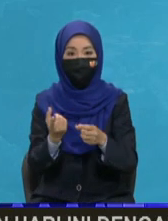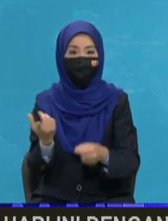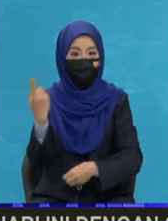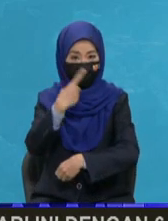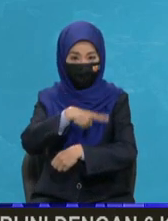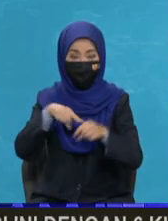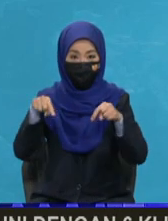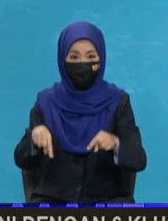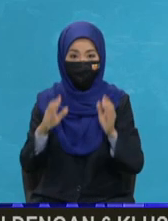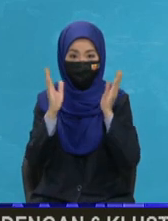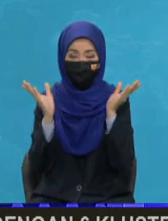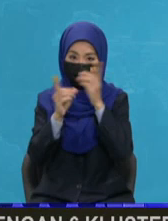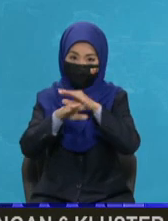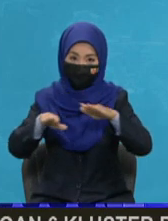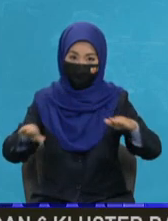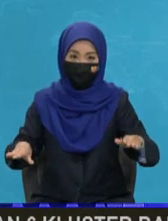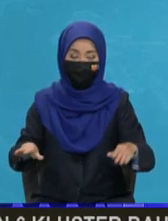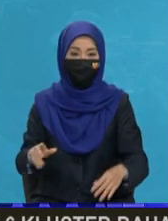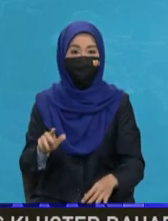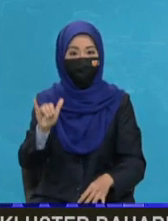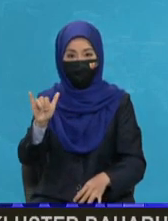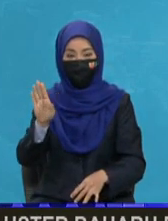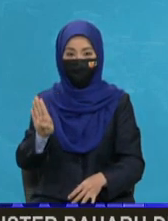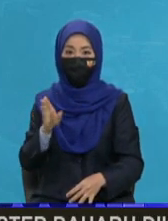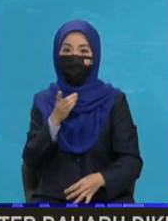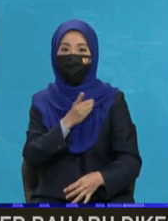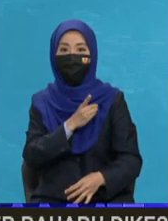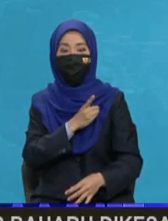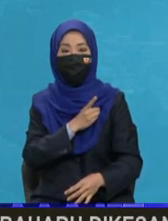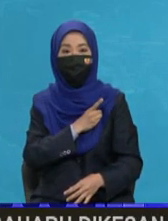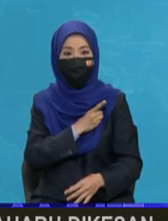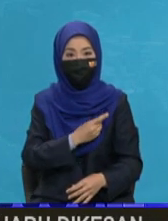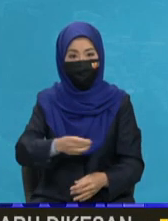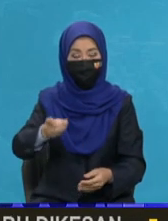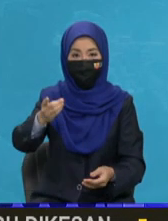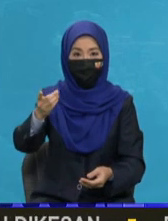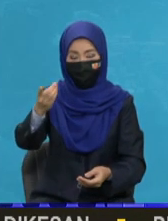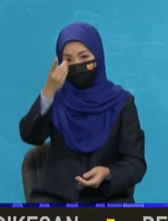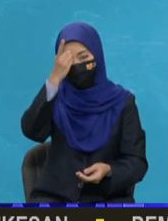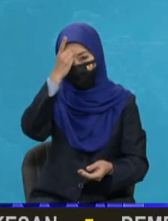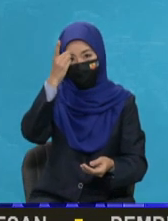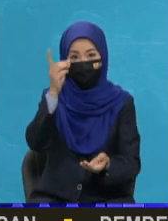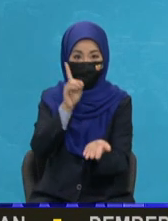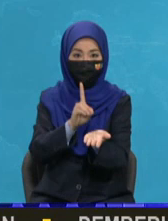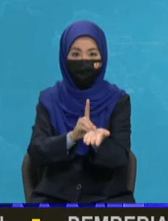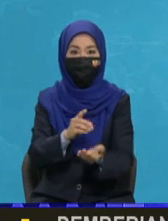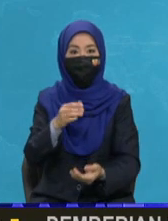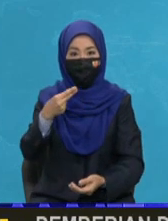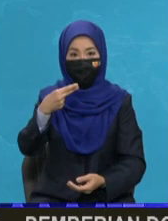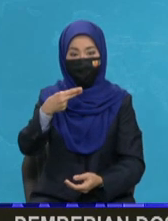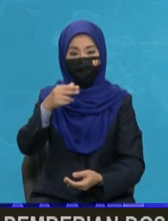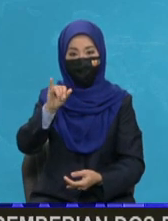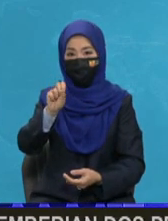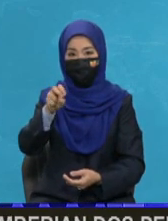hari ini di negara Brunei Darussalam yang terhormat dato' Sri Setyo Doktor Haji Awang Muhammad Hisyam bin Haji Jafar